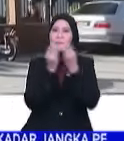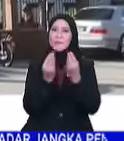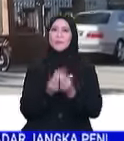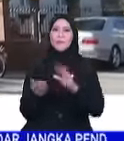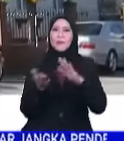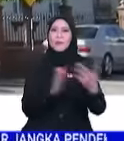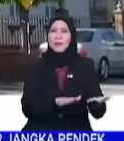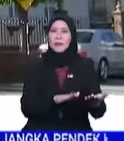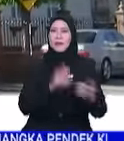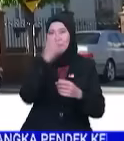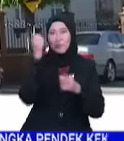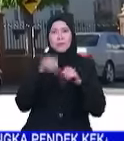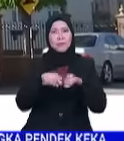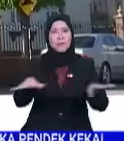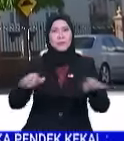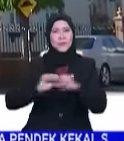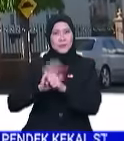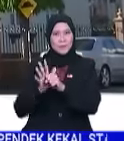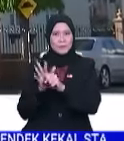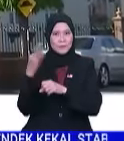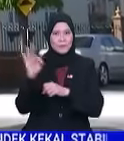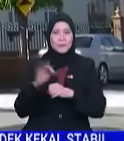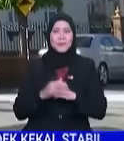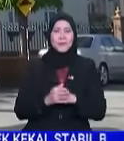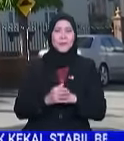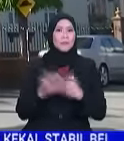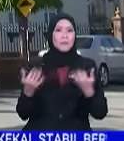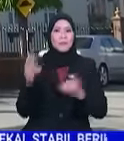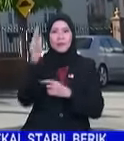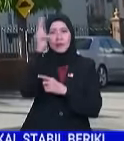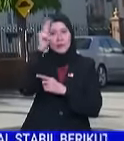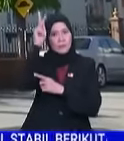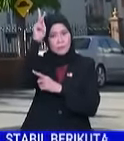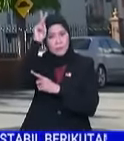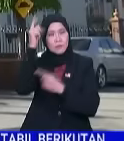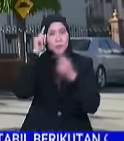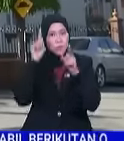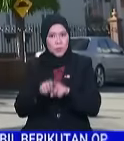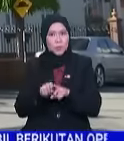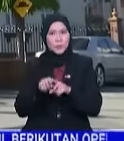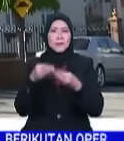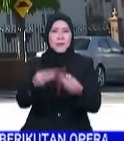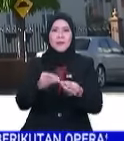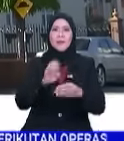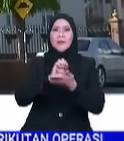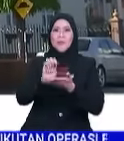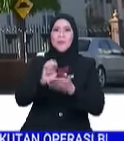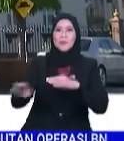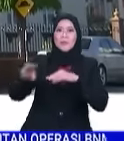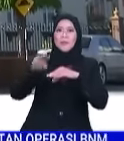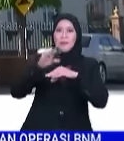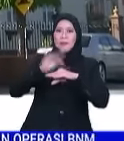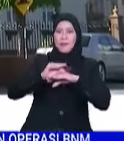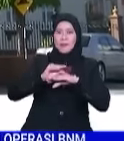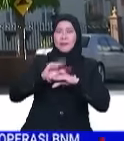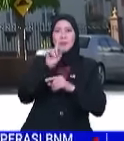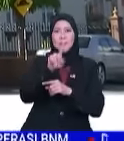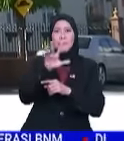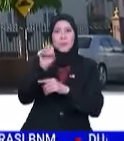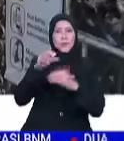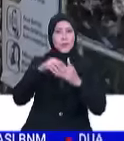akibat jangkitan wabak itu. Selain pengumuman itu, Kerajaan Negeri Kelantan turut bersetuju memberi allowan tambahan sebanyak